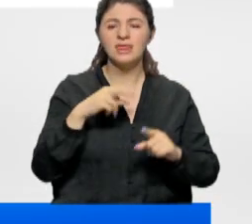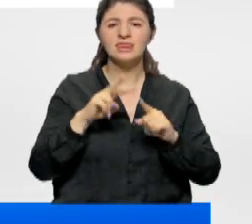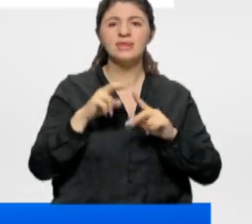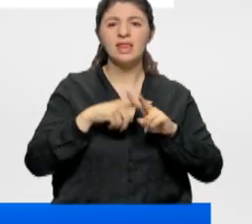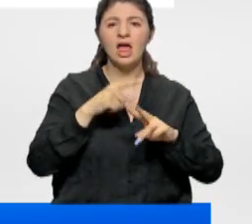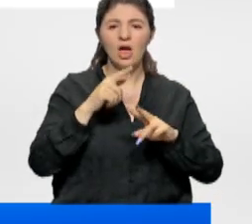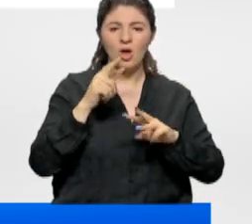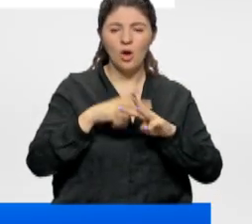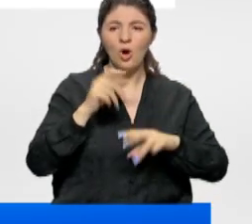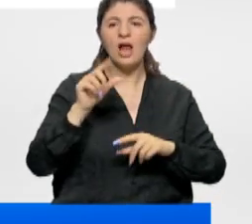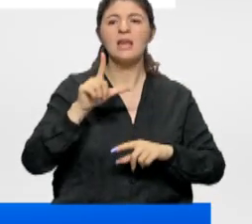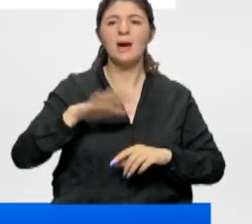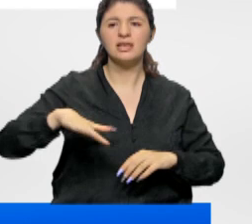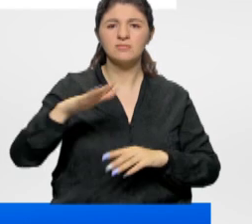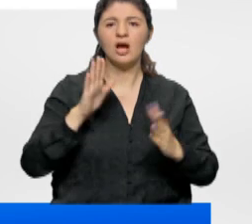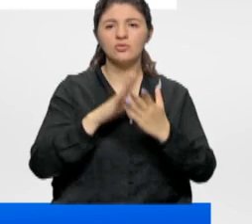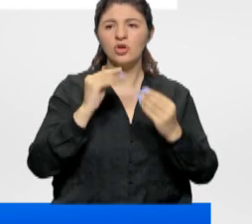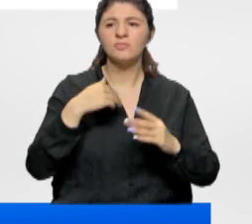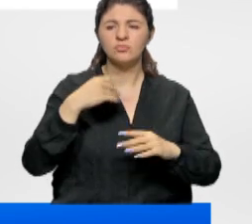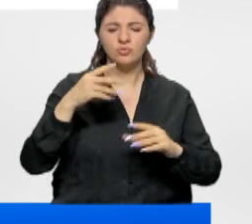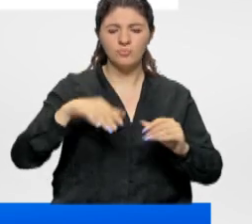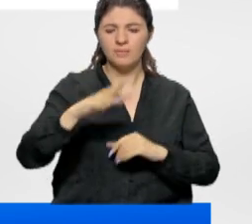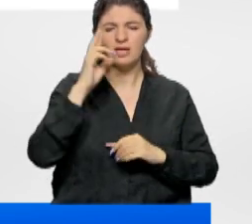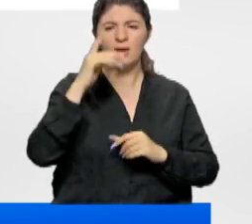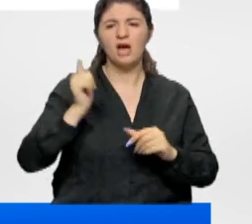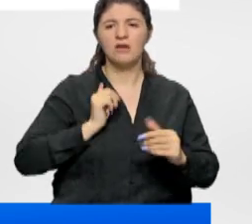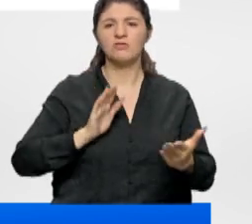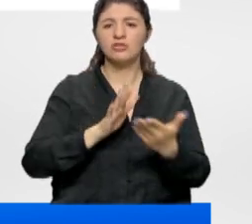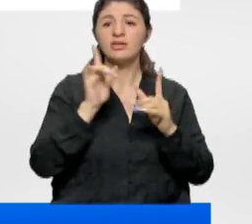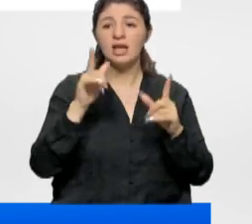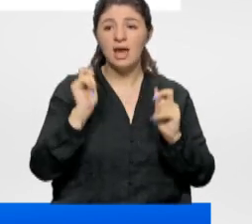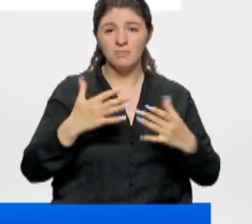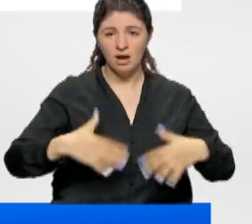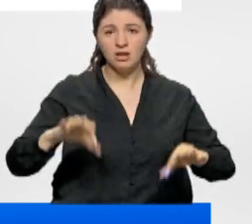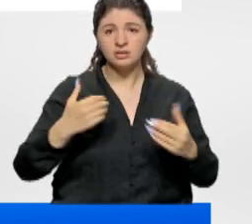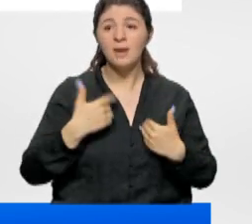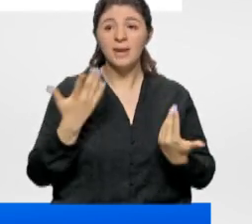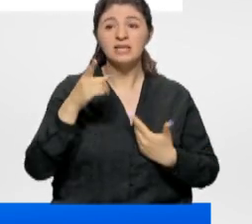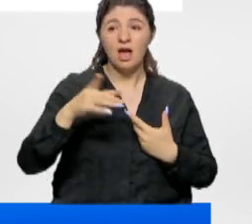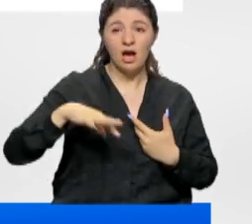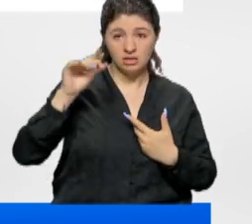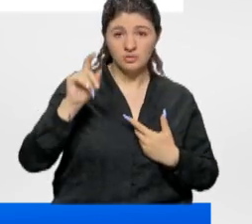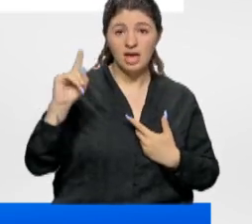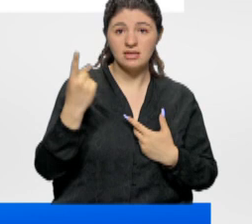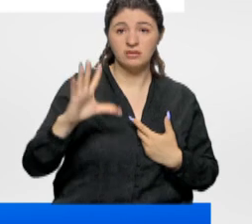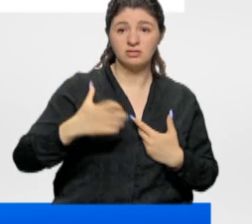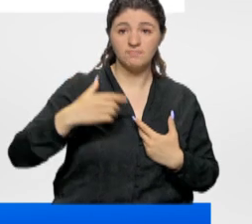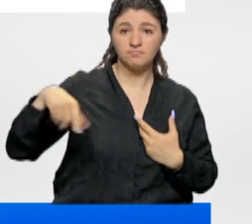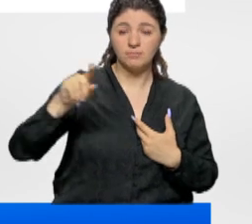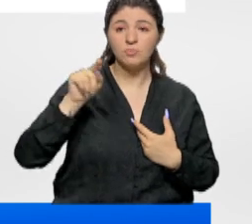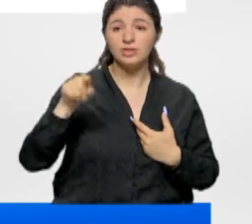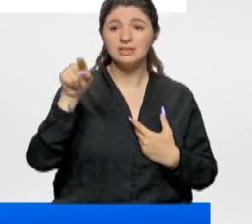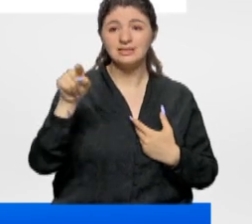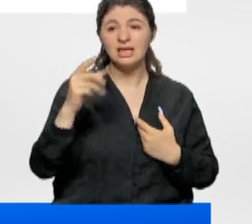liberalizme karşı olduğumuz kadar toprağımızda yabancı askere de karşıyız gerekeni yapmaya hazırız Peki siz hazırmısınız iktidar